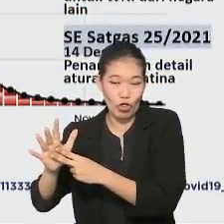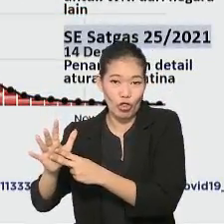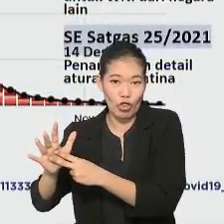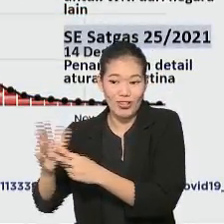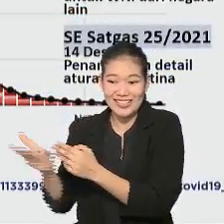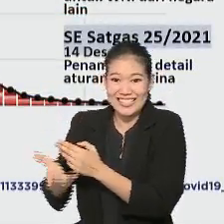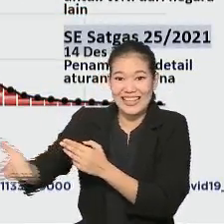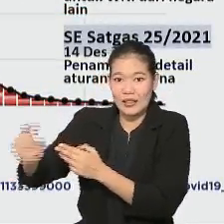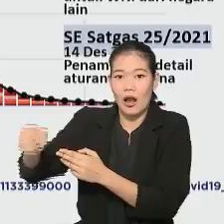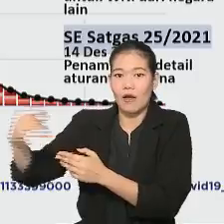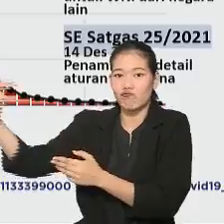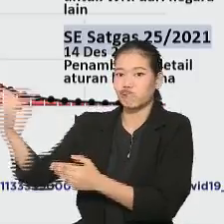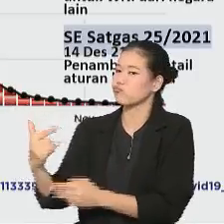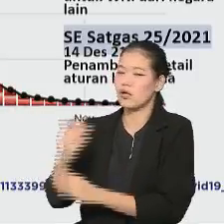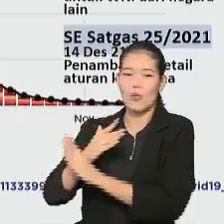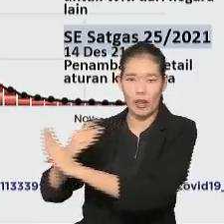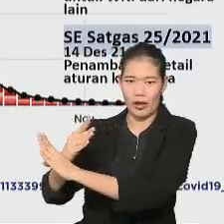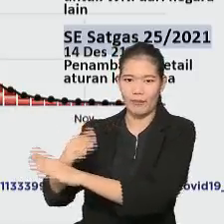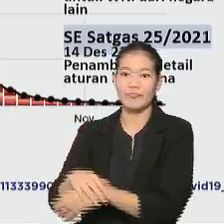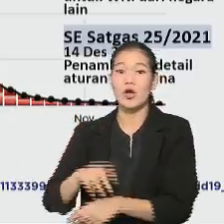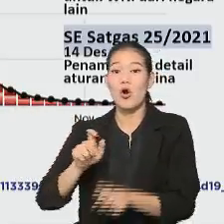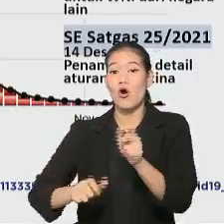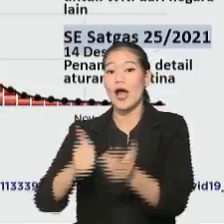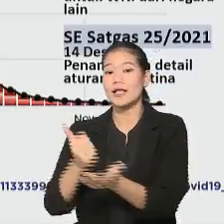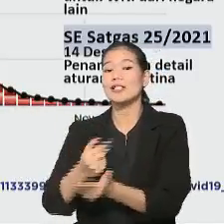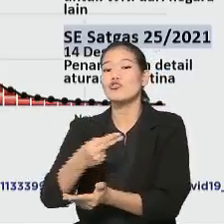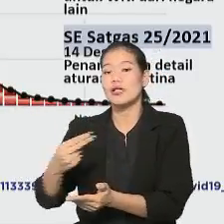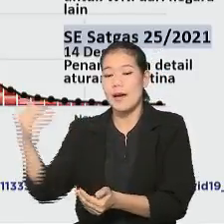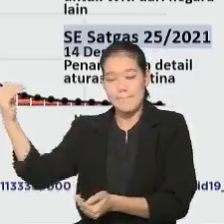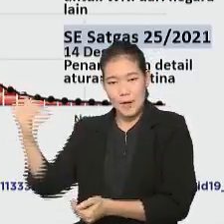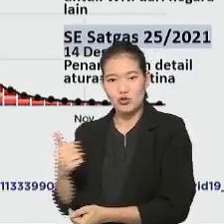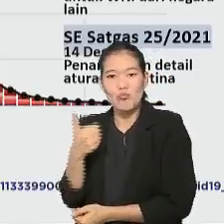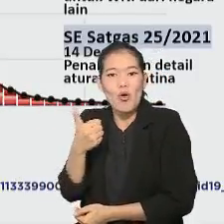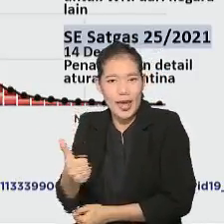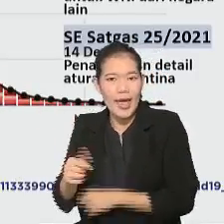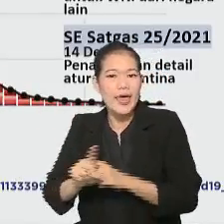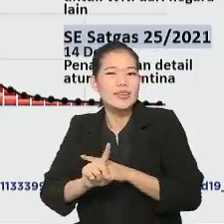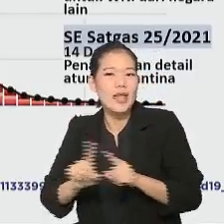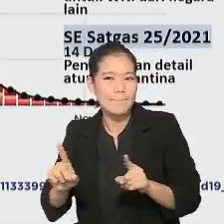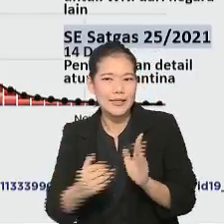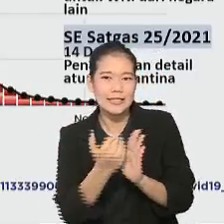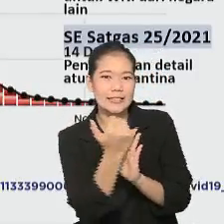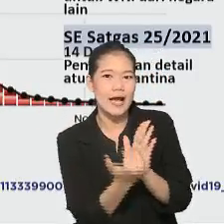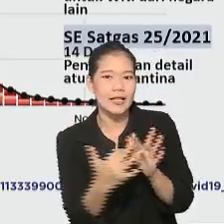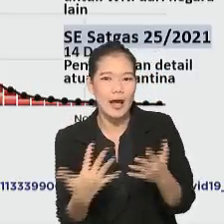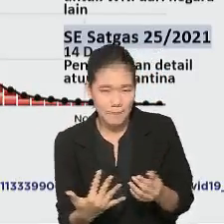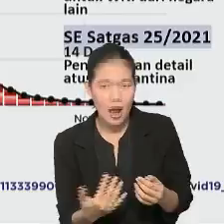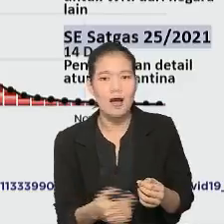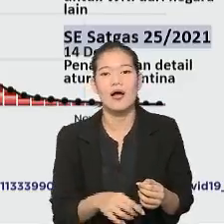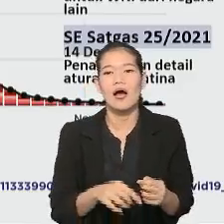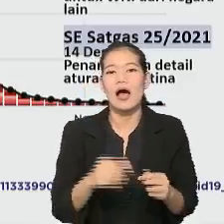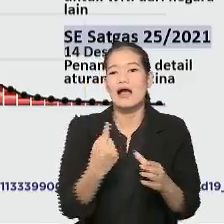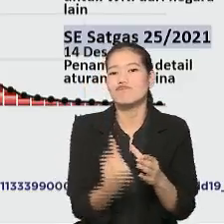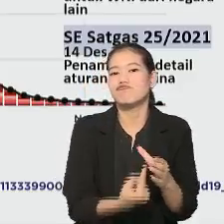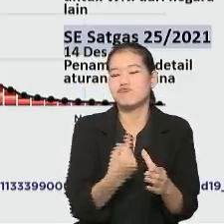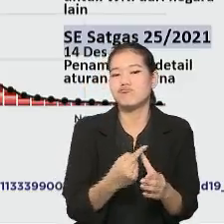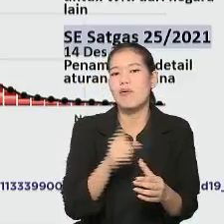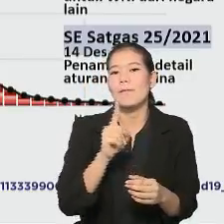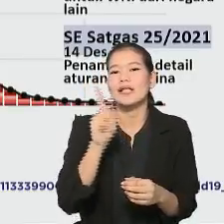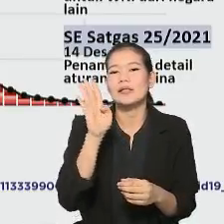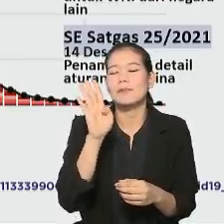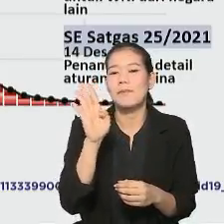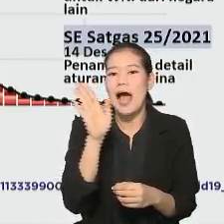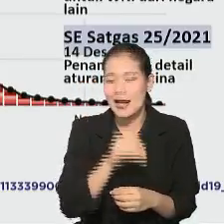sekitarnya. WNI diperbolehkan masuk ke Indonesia dengan syarat ketat, yaitu 14 kali 24 jam untuk